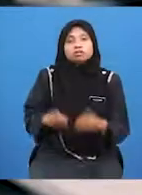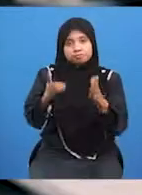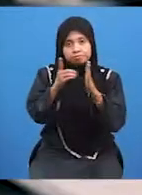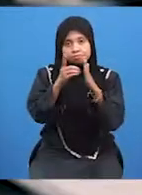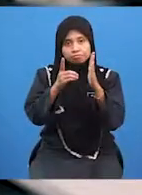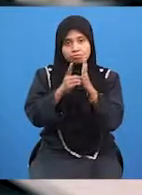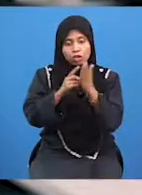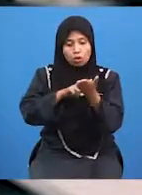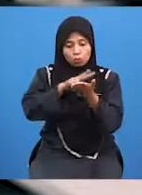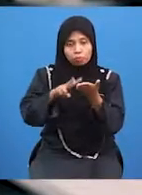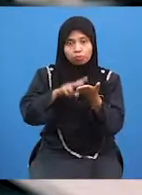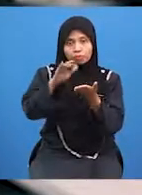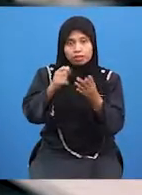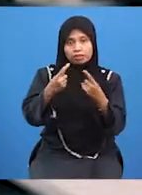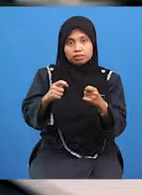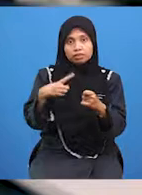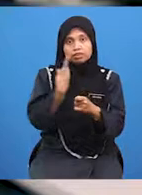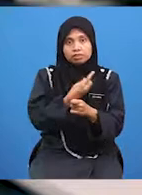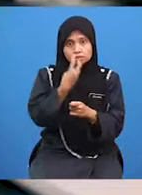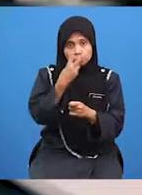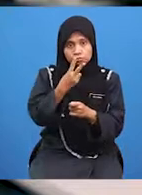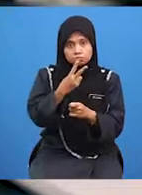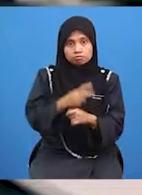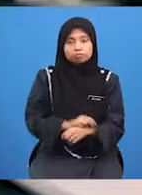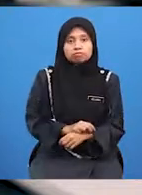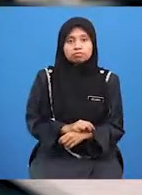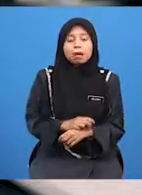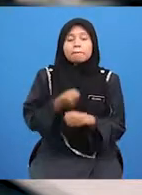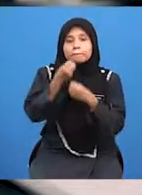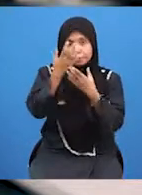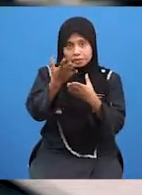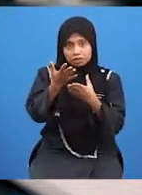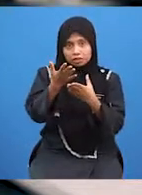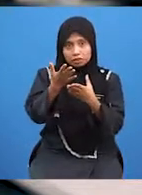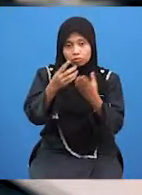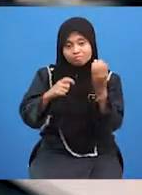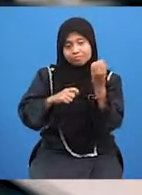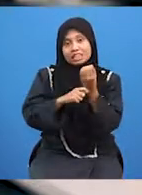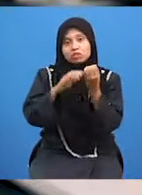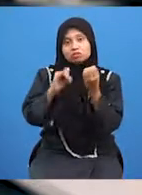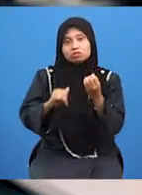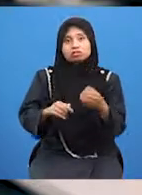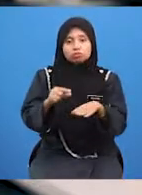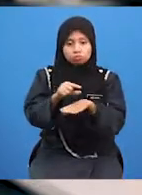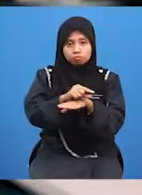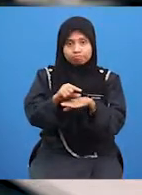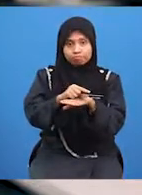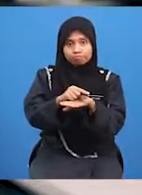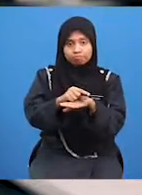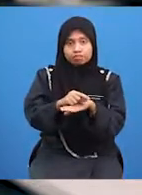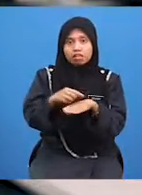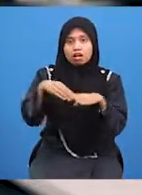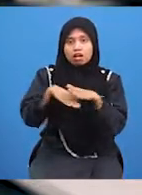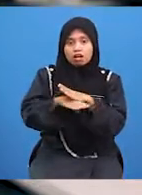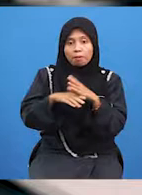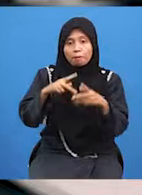berdasarkan video yang telah kita tonton, nyatakan teknologi yang telah terlibat